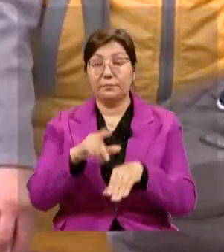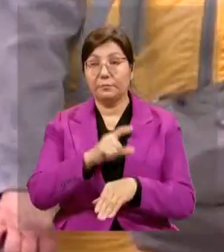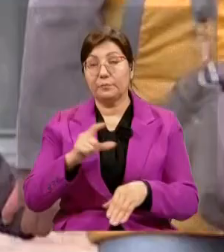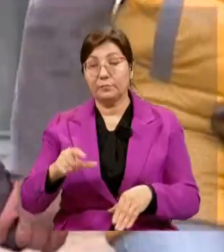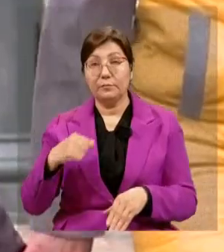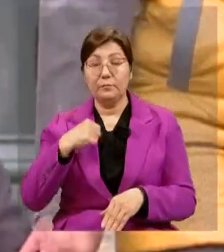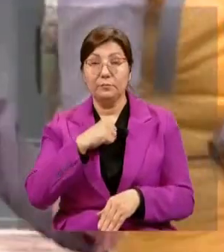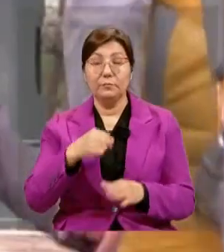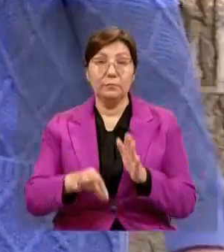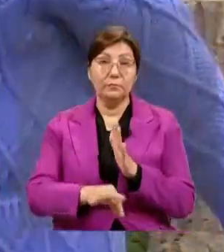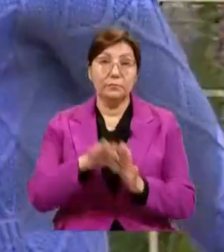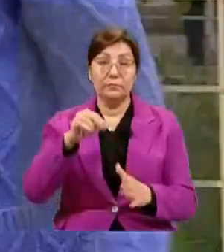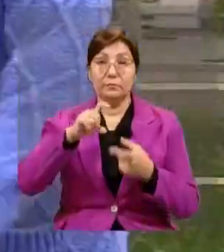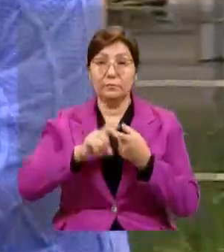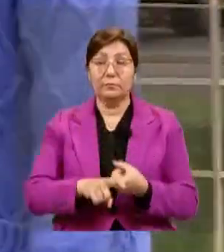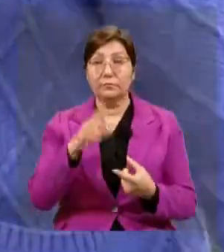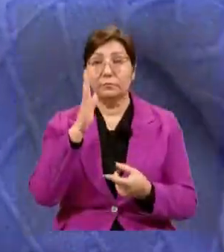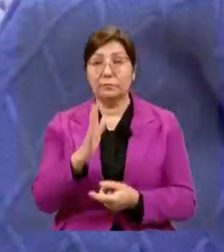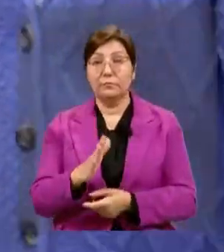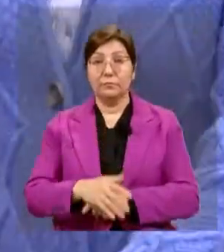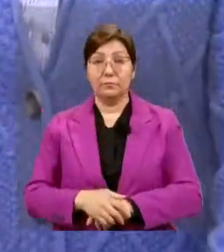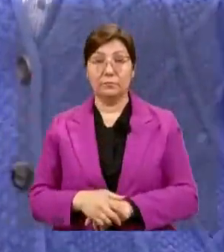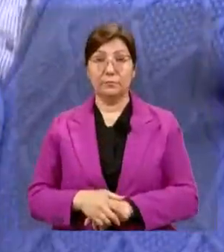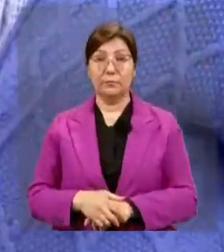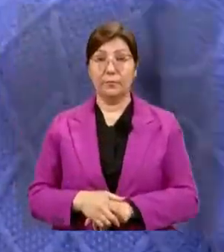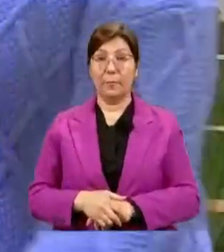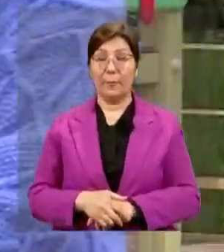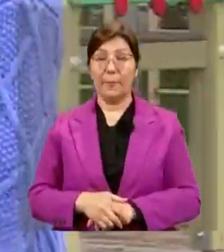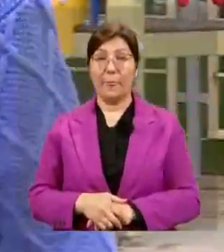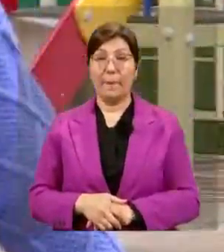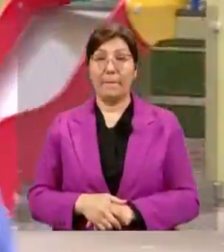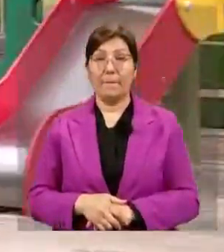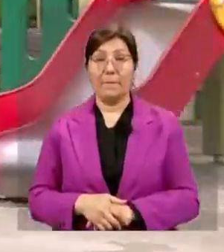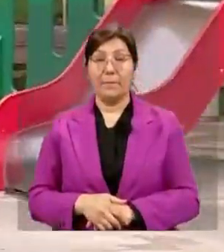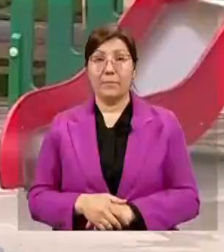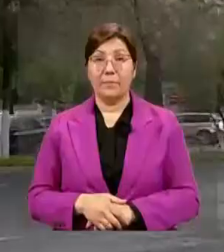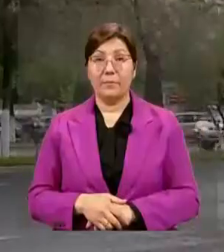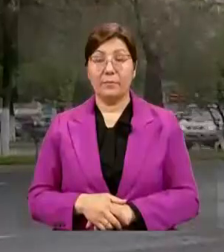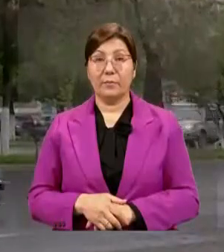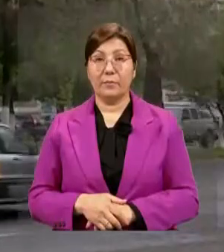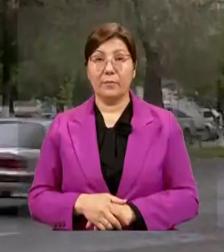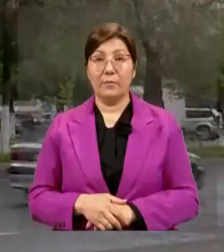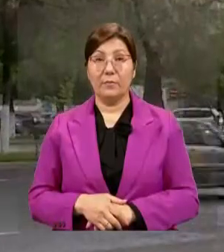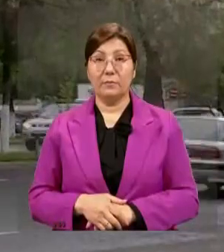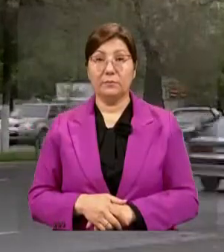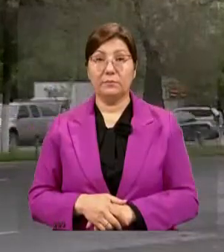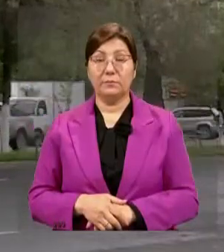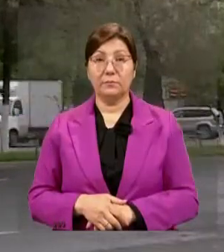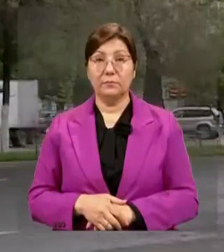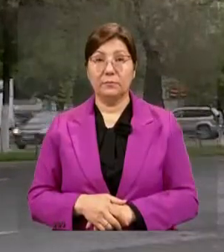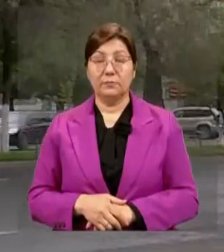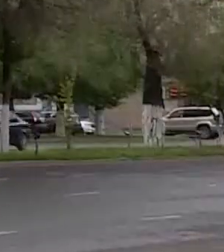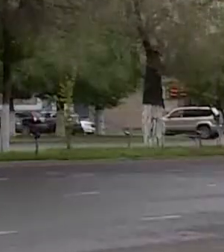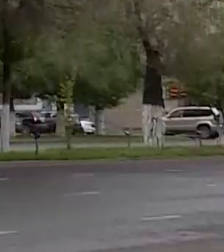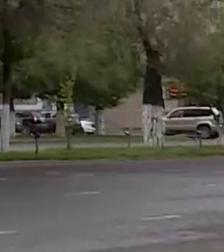халықтың таңдауына байланысты болмақ. Эльмира Көшекбай, Нұрбол Жаумбаев, Гүлдана Байғызы, Ботагөз Ахиджанова, Досжан Жасұлан, Бақытжан Едігеев, апта